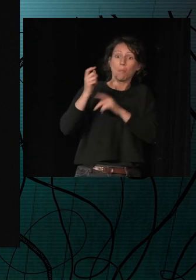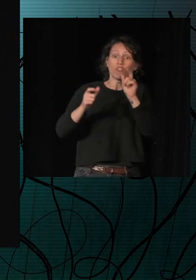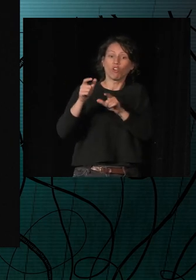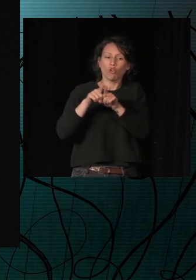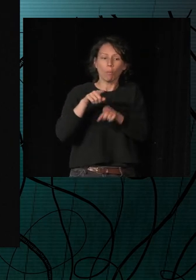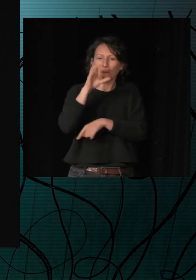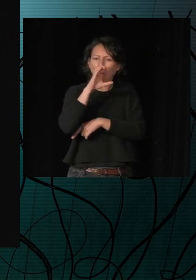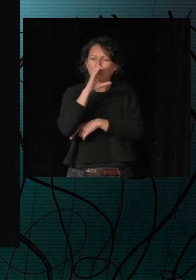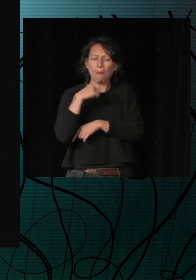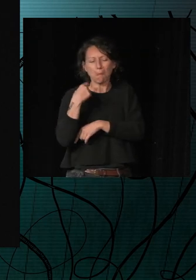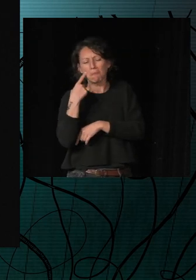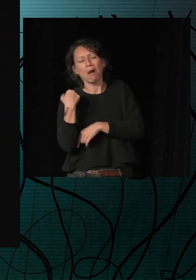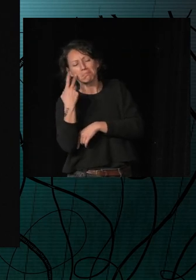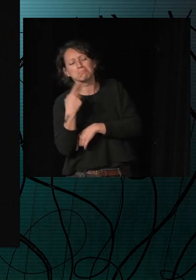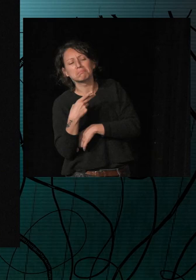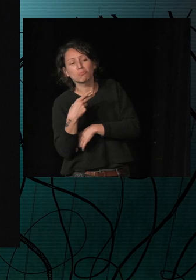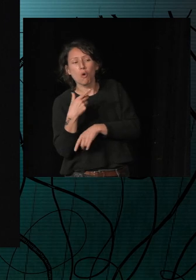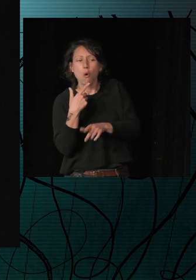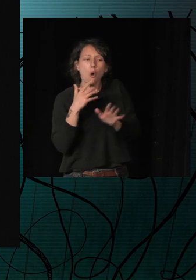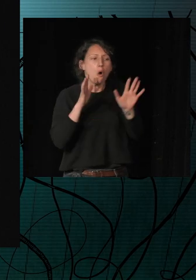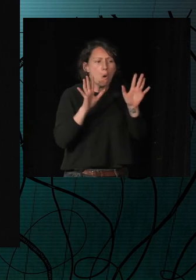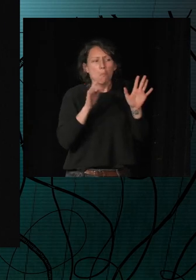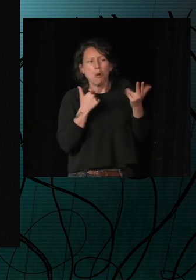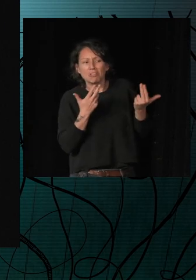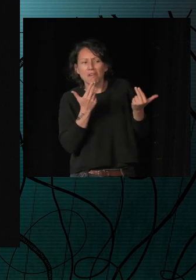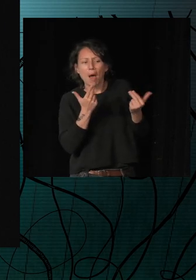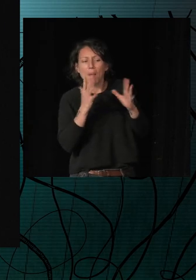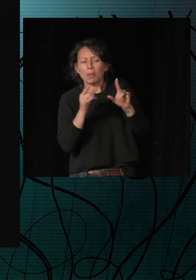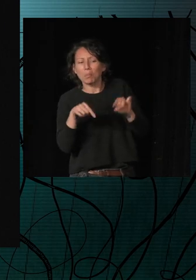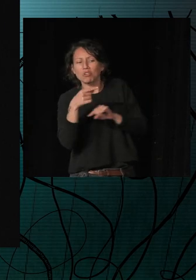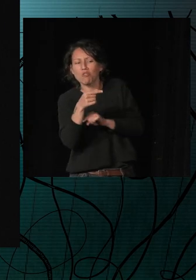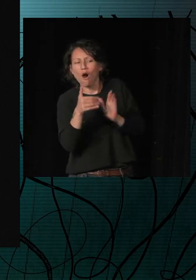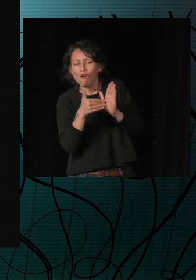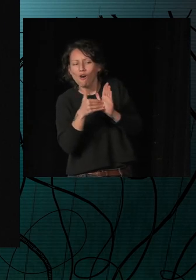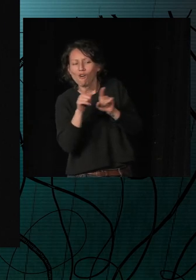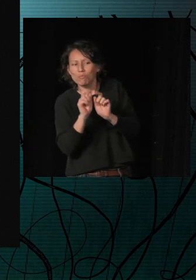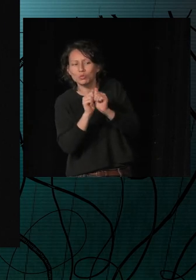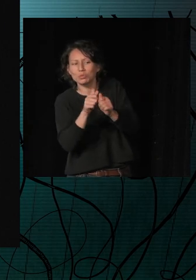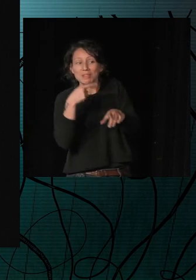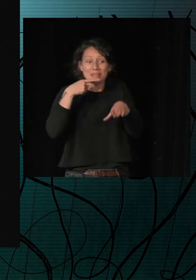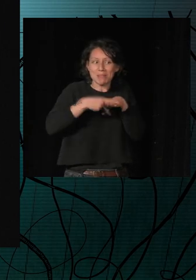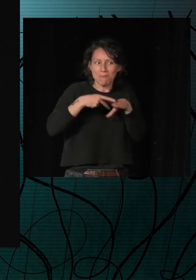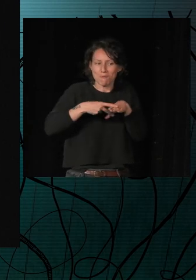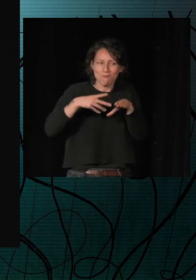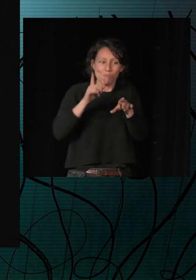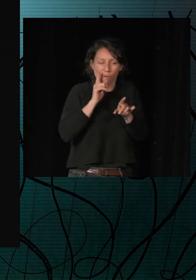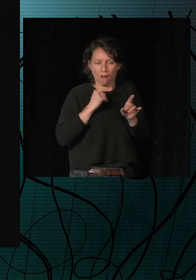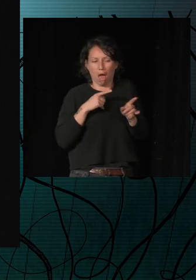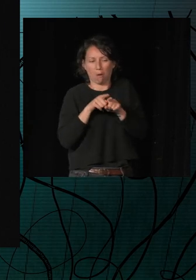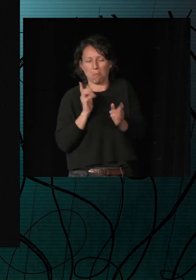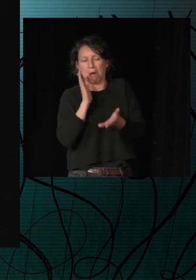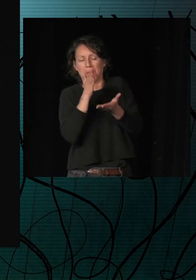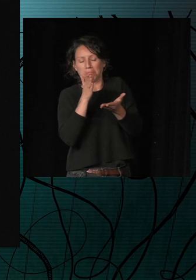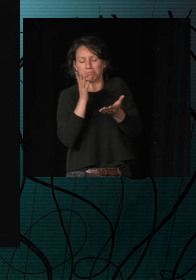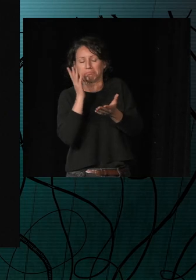que ça ou ben prochain jeu d'horreur je viendrai dès le début pour regarder de ce qui se passe et suivre un peu mieux l'histoire ou alors ça va pas leur aller du tout et